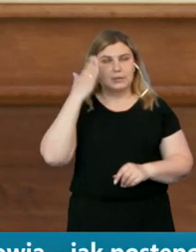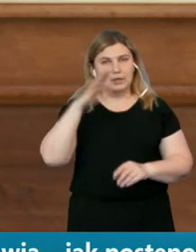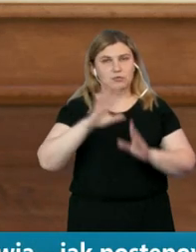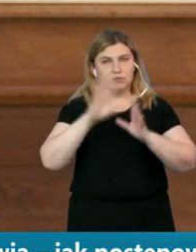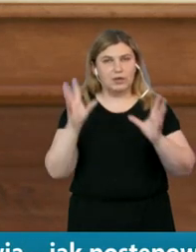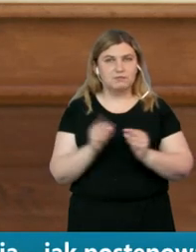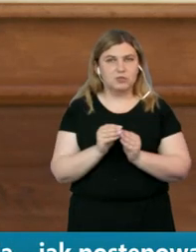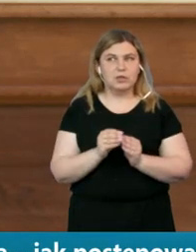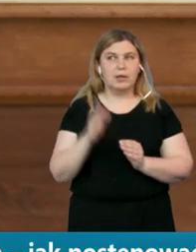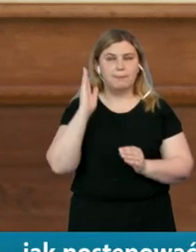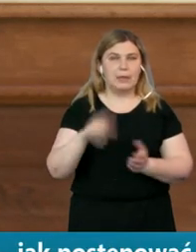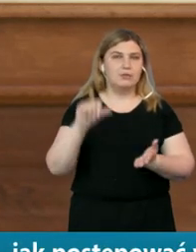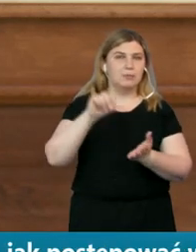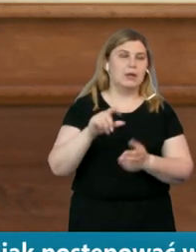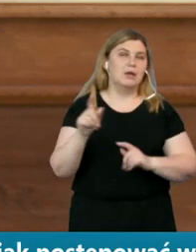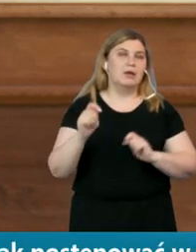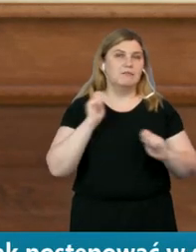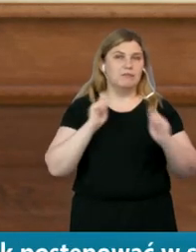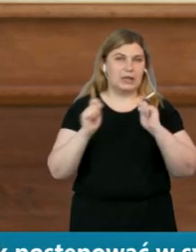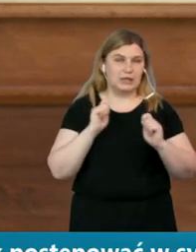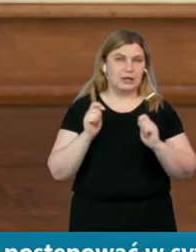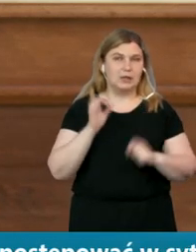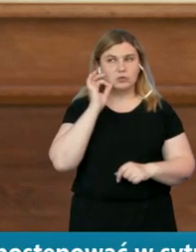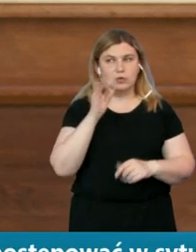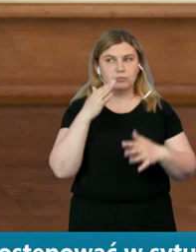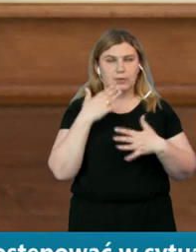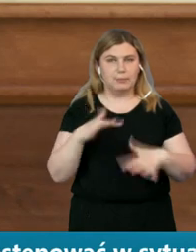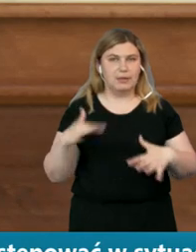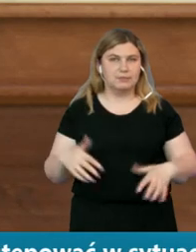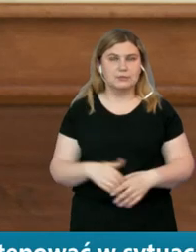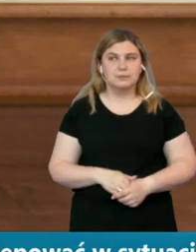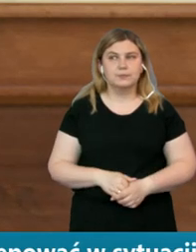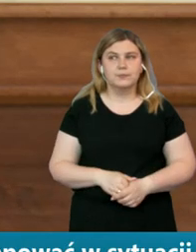się w środku wakacji w Szczecinie dobrze przy żaglach bawili.